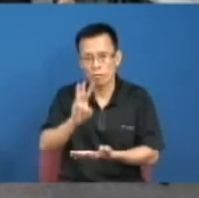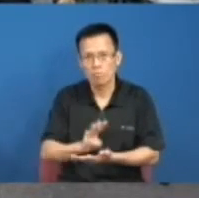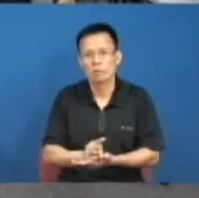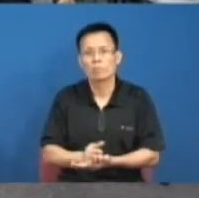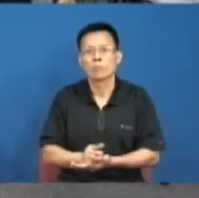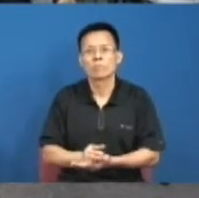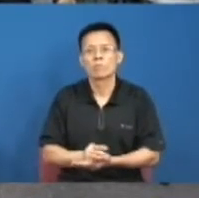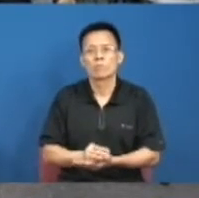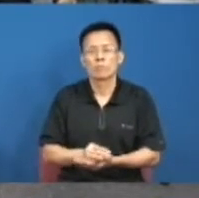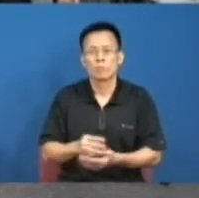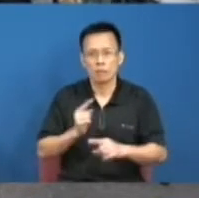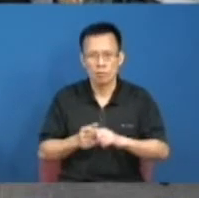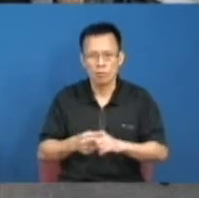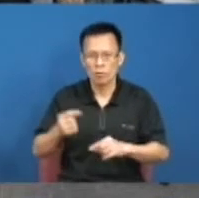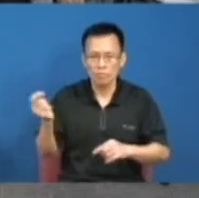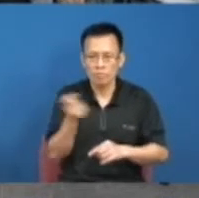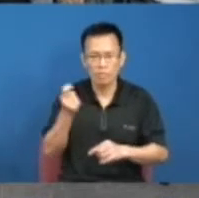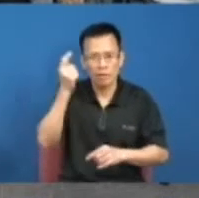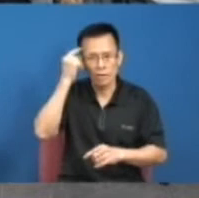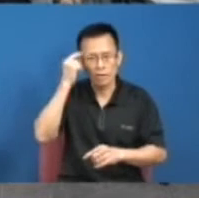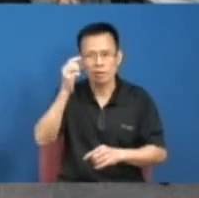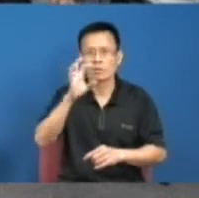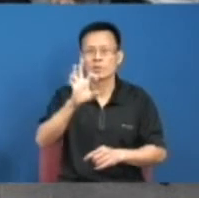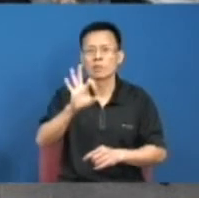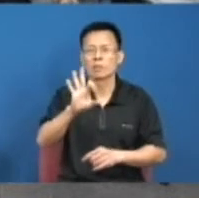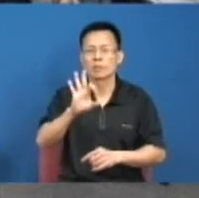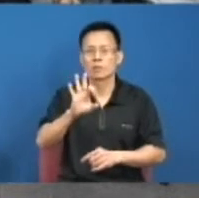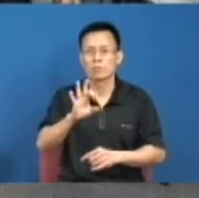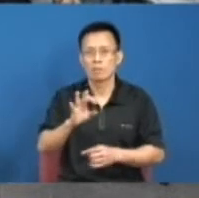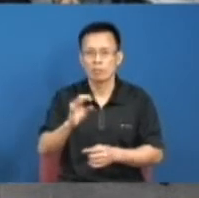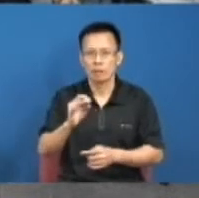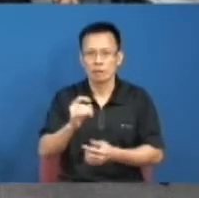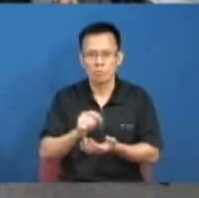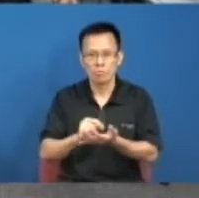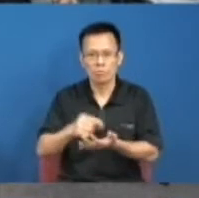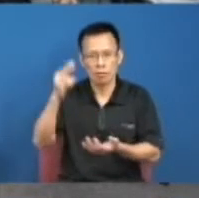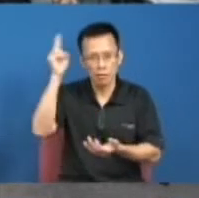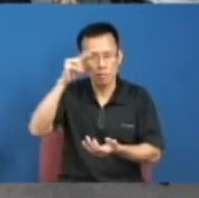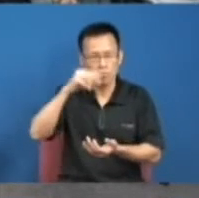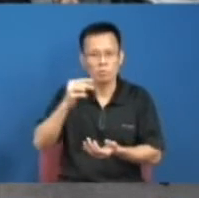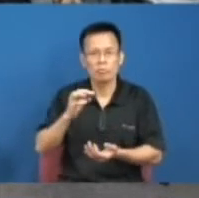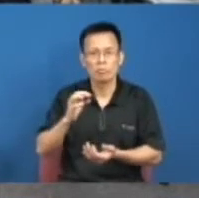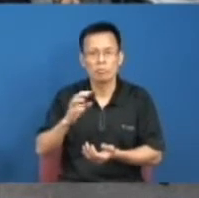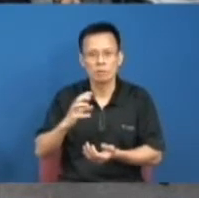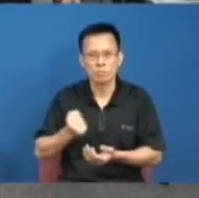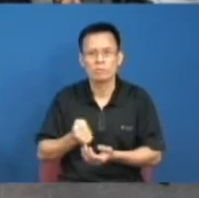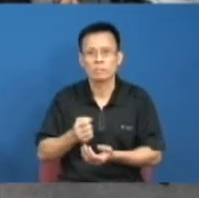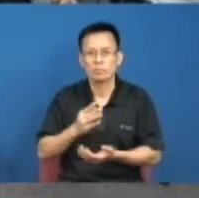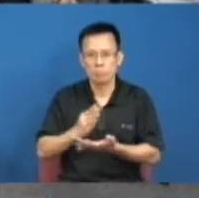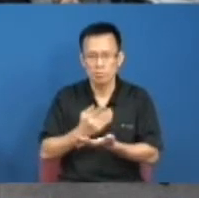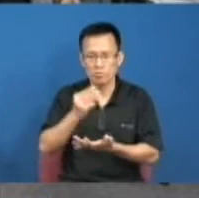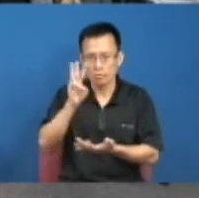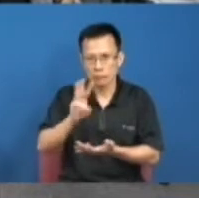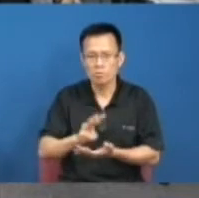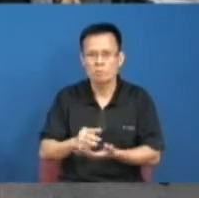在好快知嘅啦，通常喺拖泥啊、廁所位咧，成日都用嘅啦。 嗯。 試水都好易